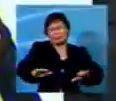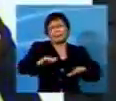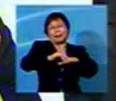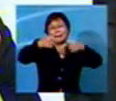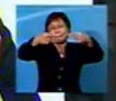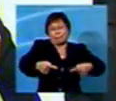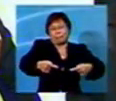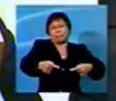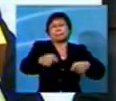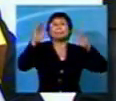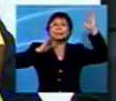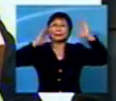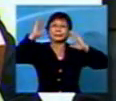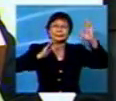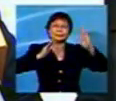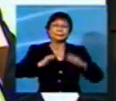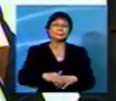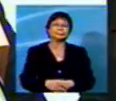perlawanan Liga tempatan